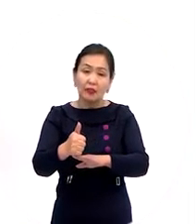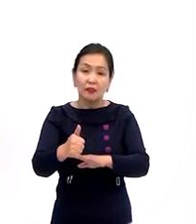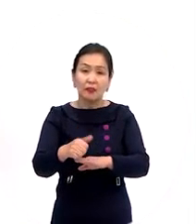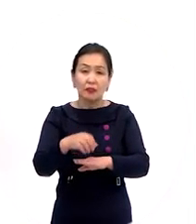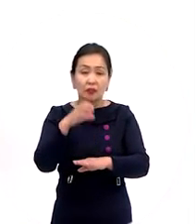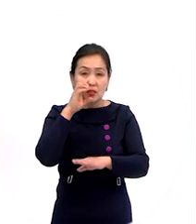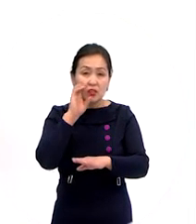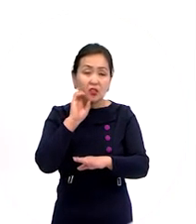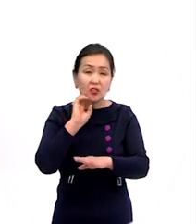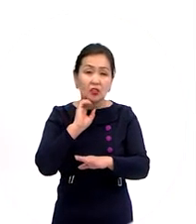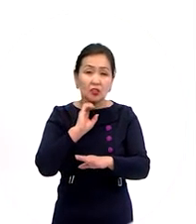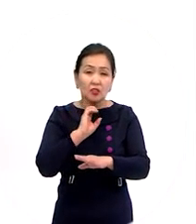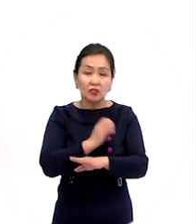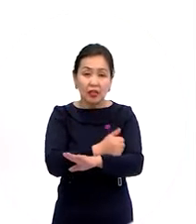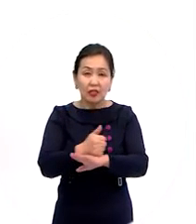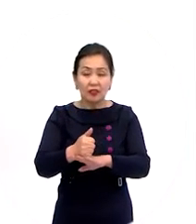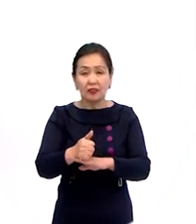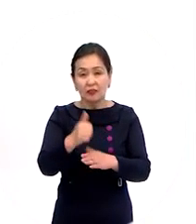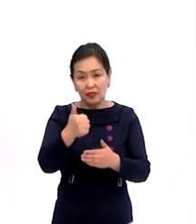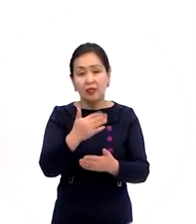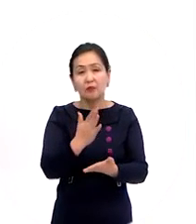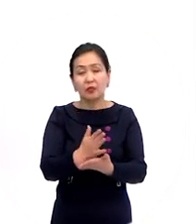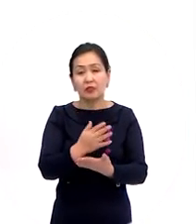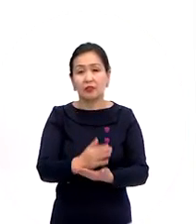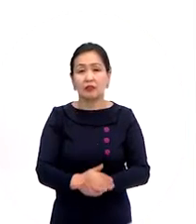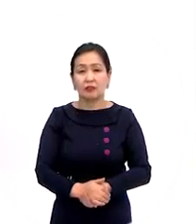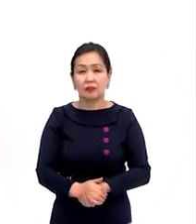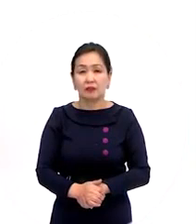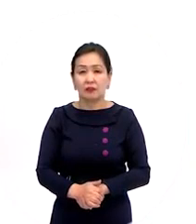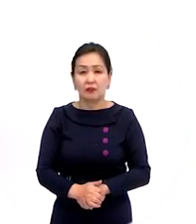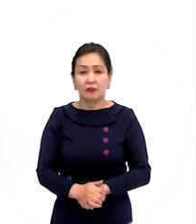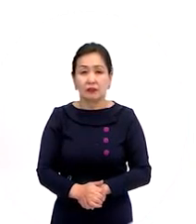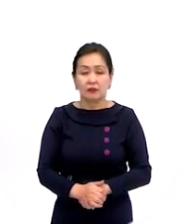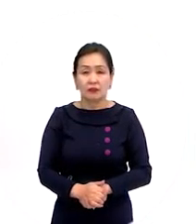биднэрт маш сонирхолтой санагдсан.